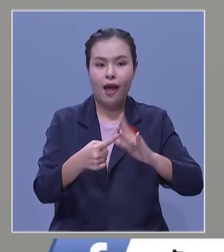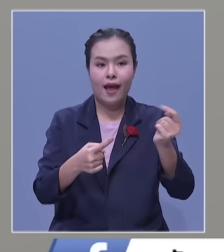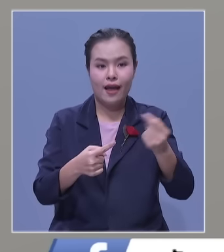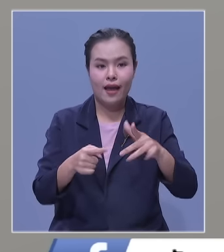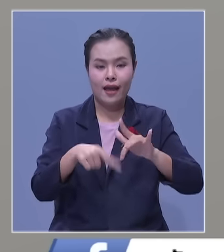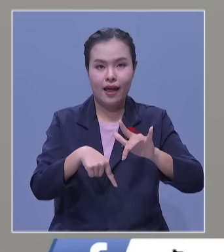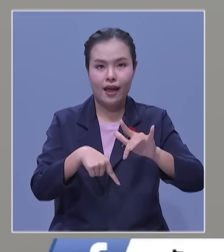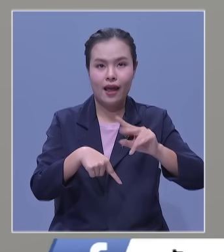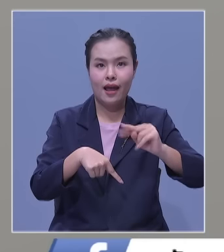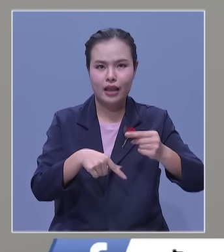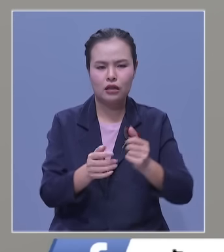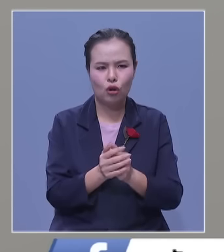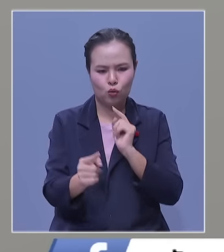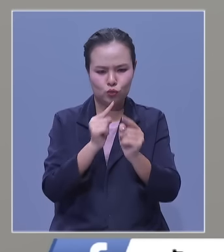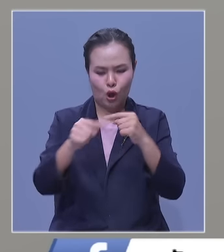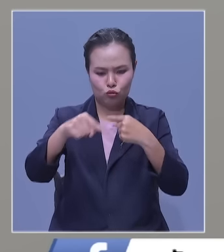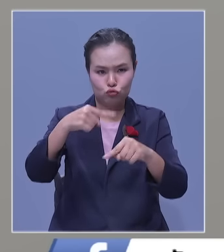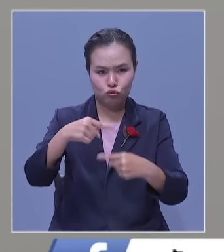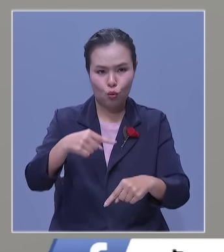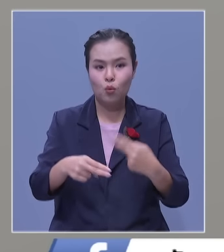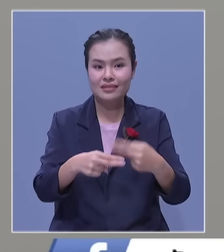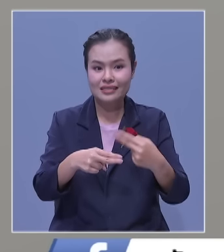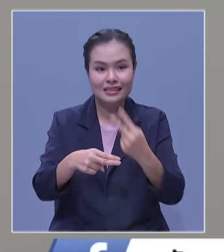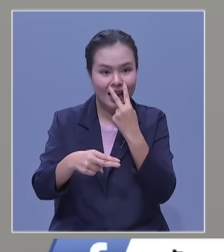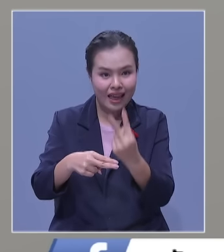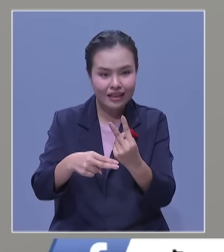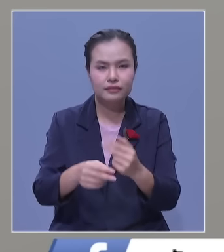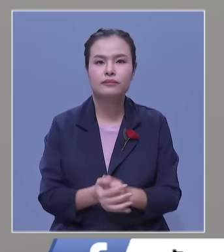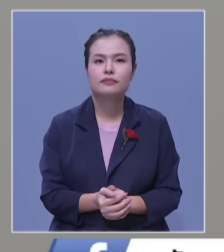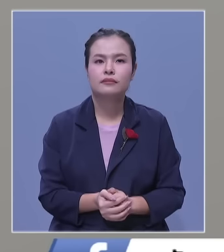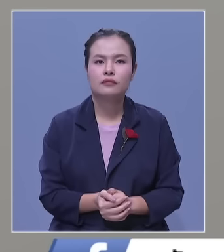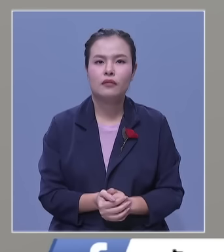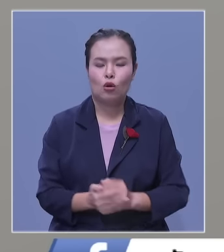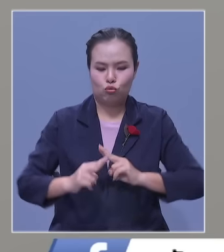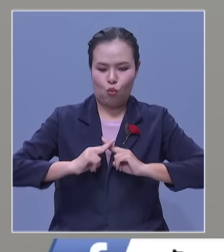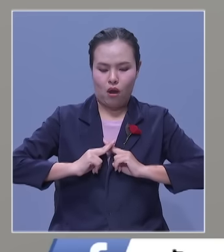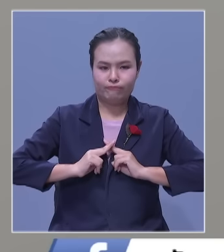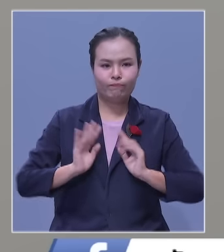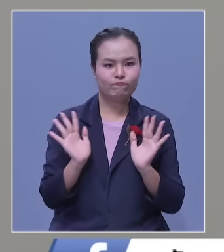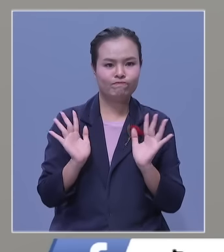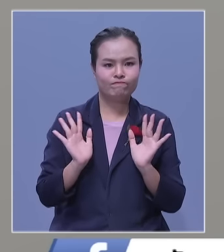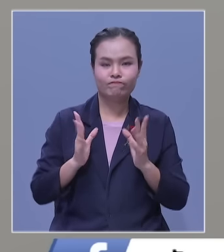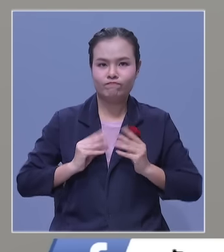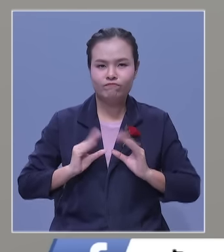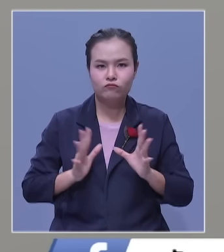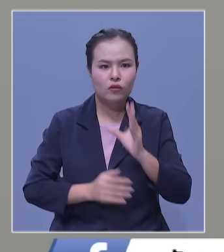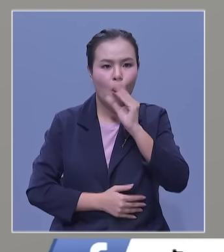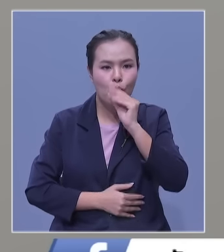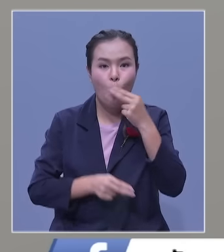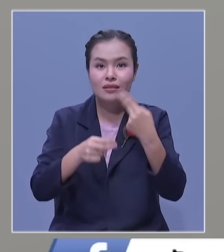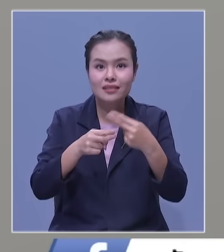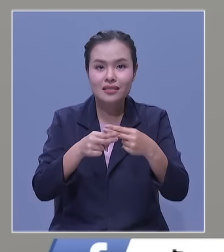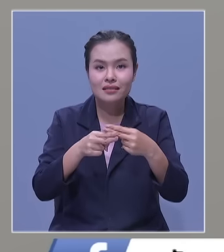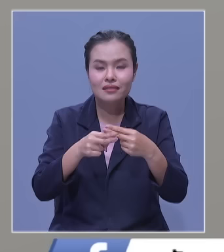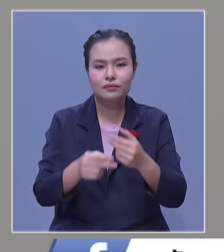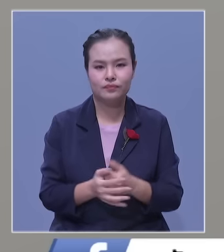ที่มีแชทข้อมูลแล้วก็มีชื่อของสสเท้งเนี่ยปรากฏคือเจ้าตัวขอปฏิเสธถึงข้อกล่าวอ้างใดๆในโพสต์